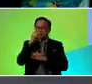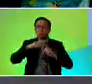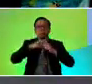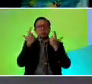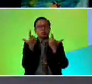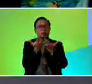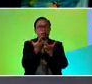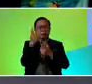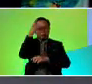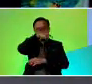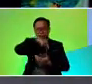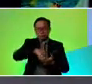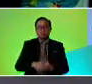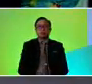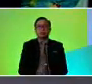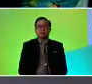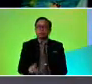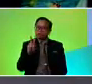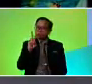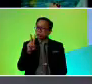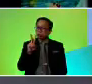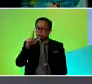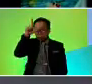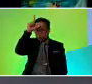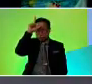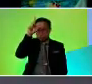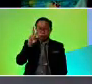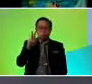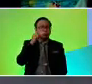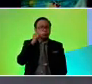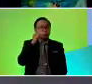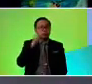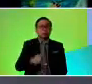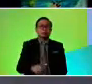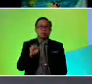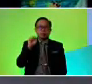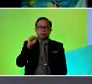berjalan untuk hari jadi kita ada dua kumbang dan dua bunga bersama